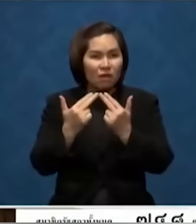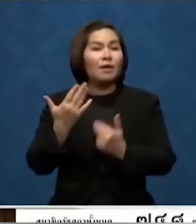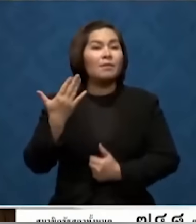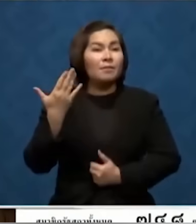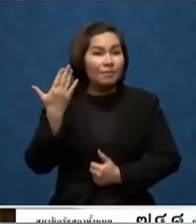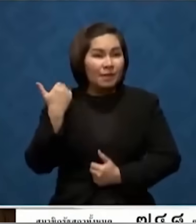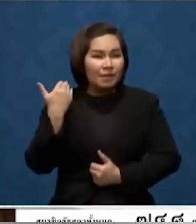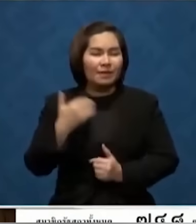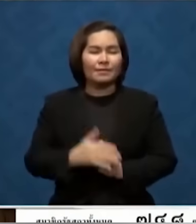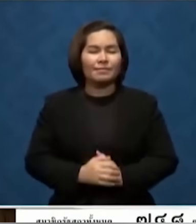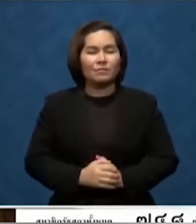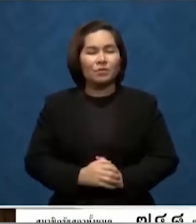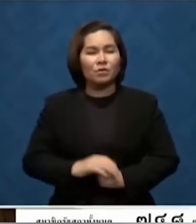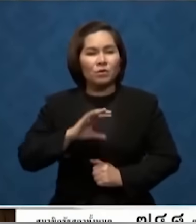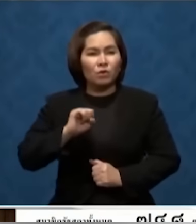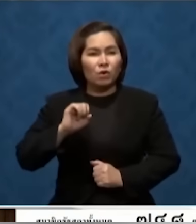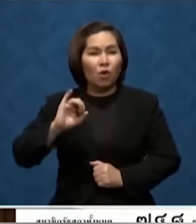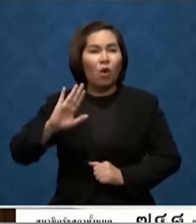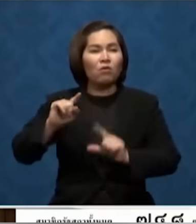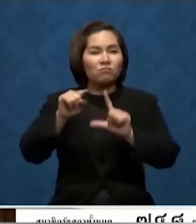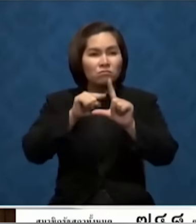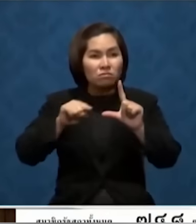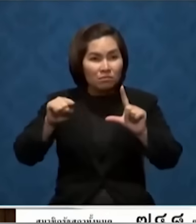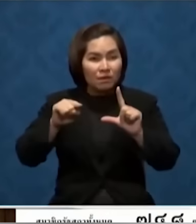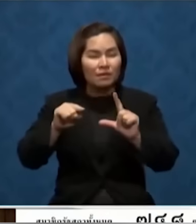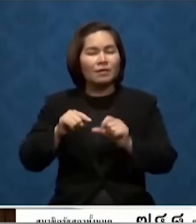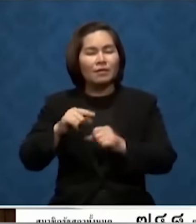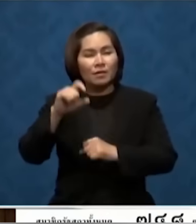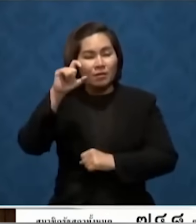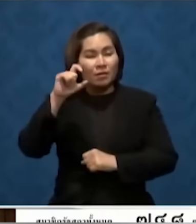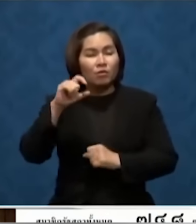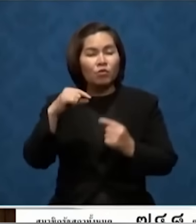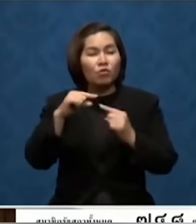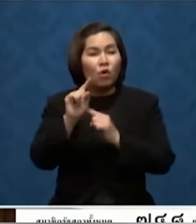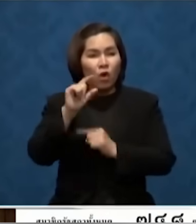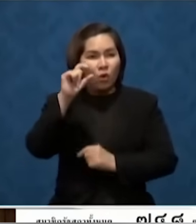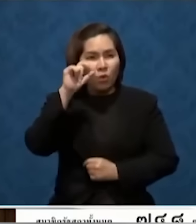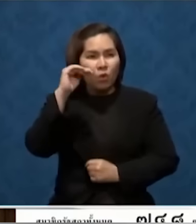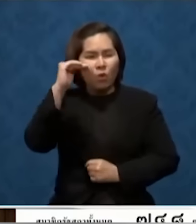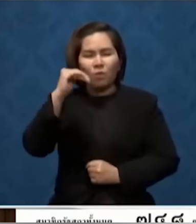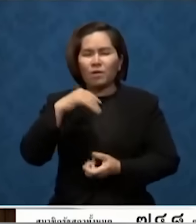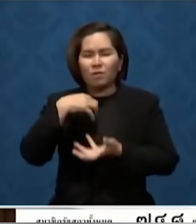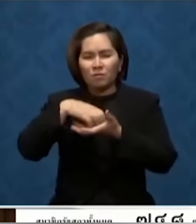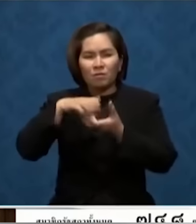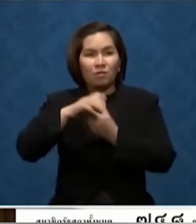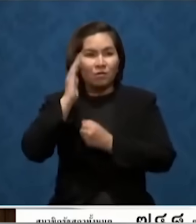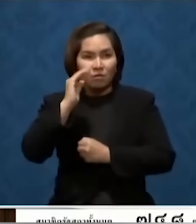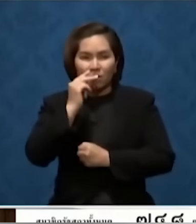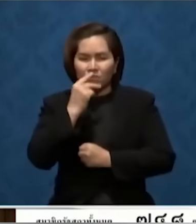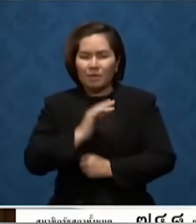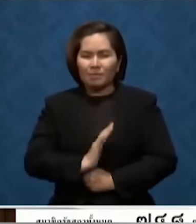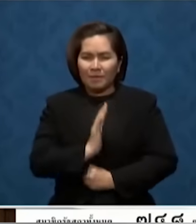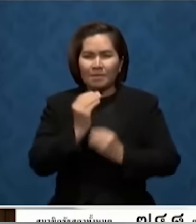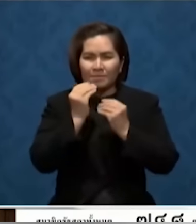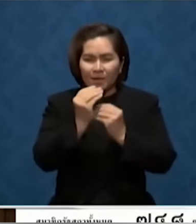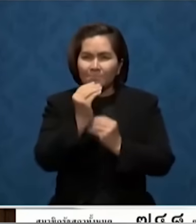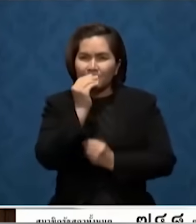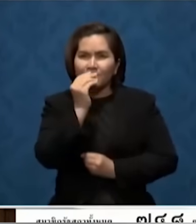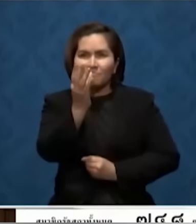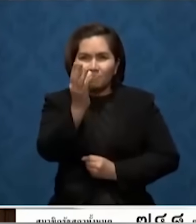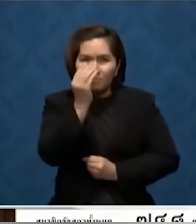าชิกฝั่งพรรคก้าวไกลอภิปรายท่านโลมอภิปรายเนี่ยผมก็ฟังนะครับอย่างให้เกียรติแ